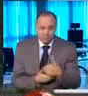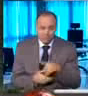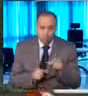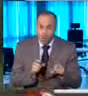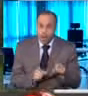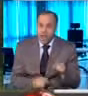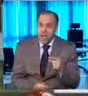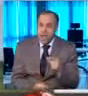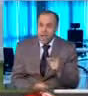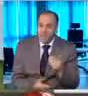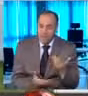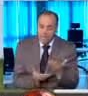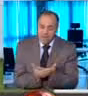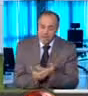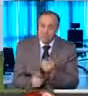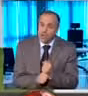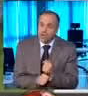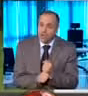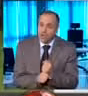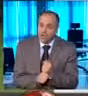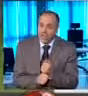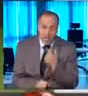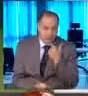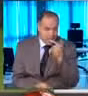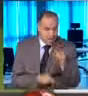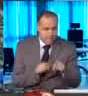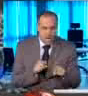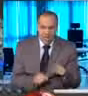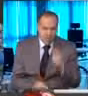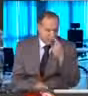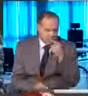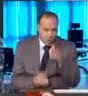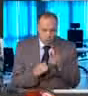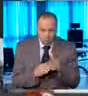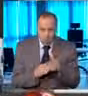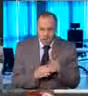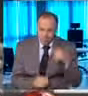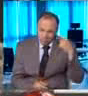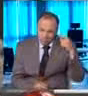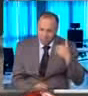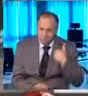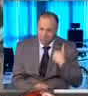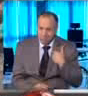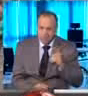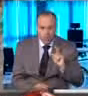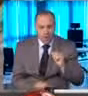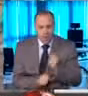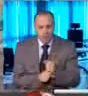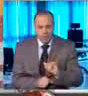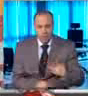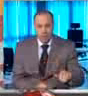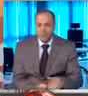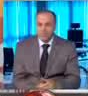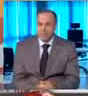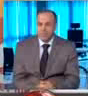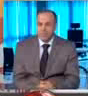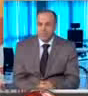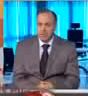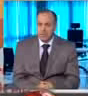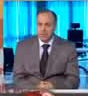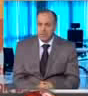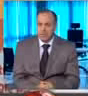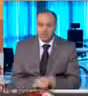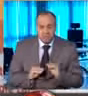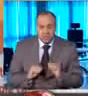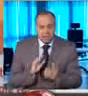المعنية بملف التشغيل، فيما اعتبرها البعض غير ملبية لطموحات الباحث عن عمل. فما حاجات بها متاع تأثير،